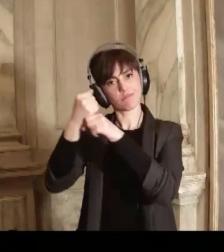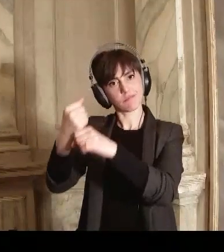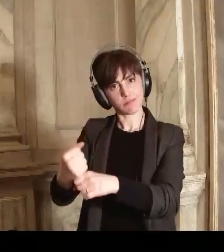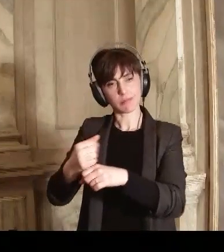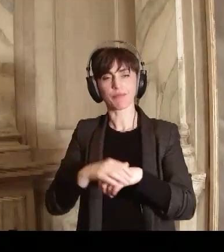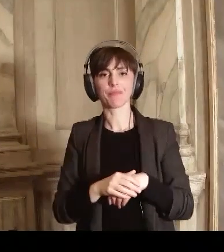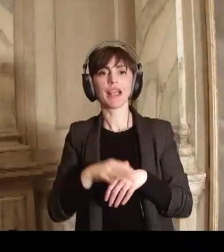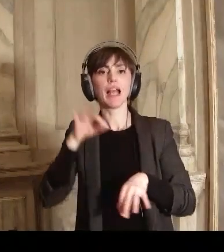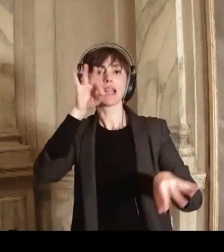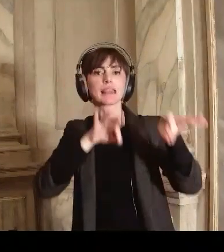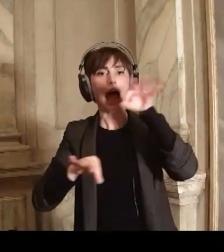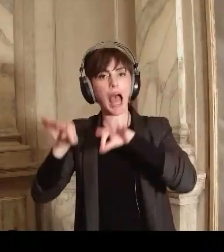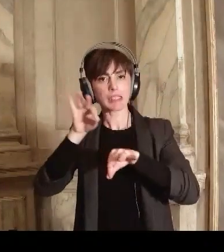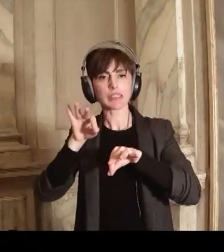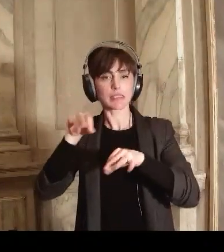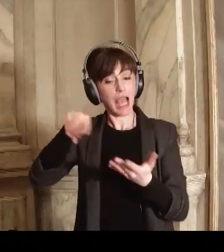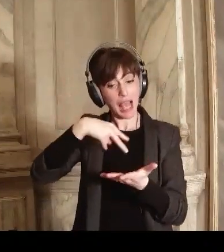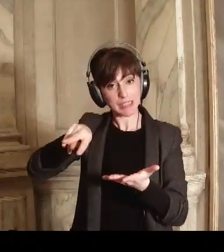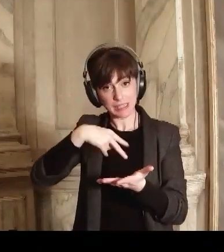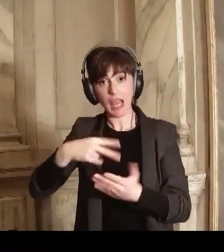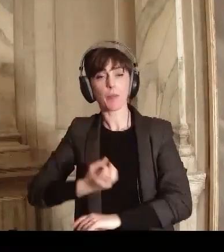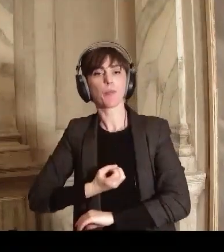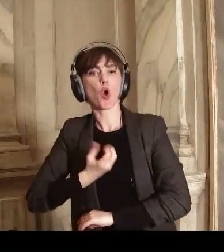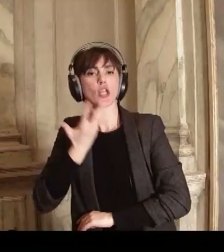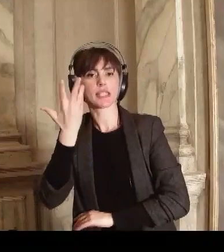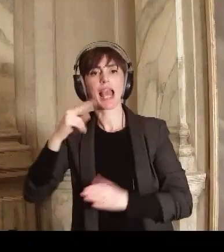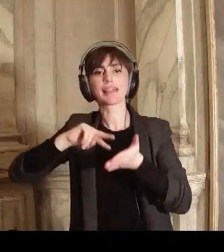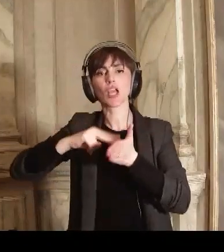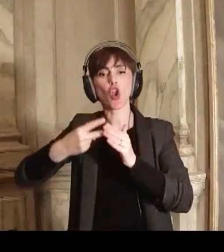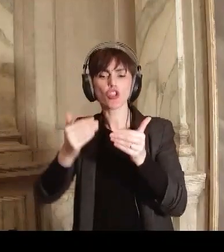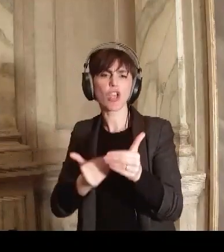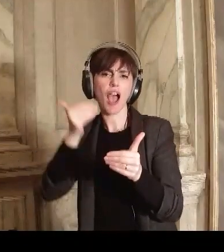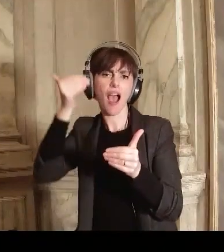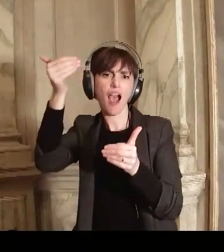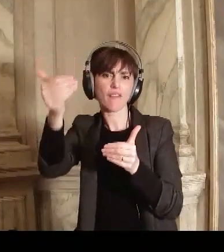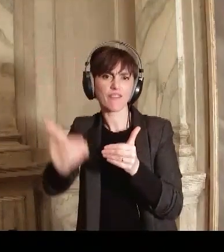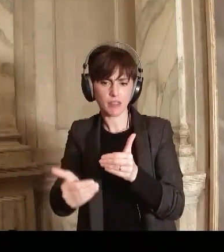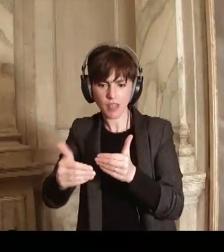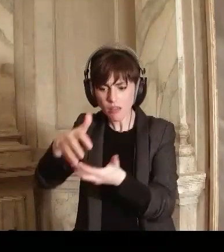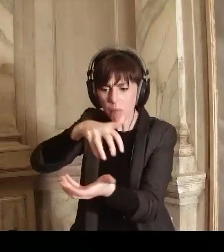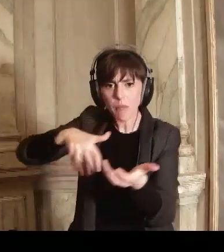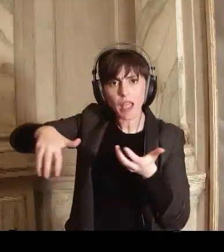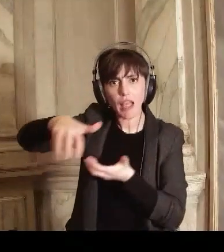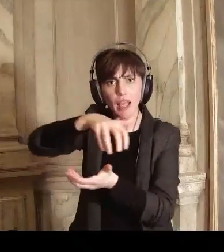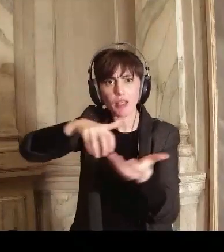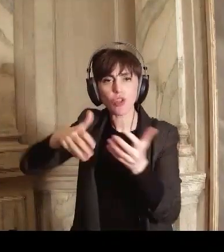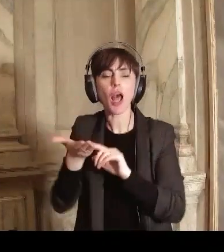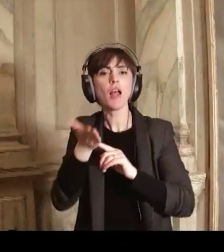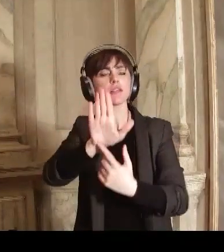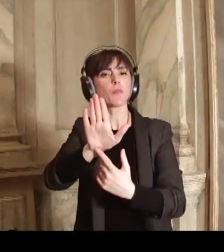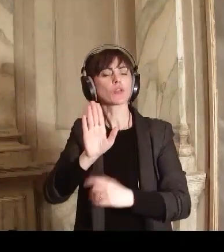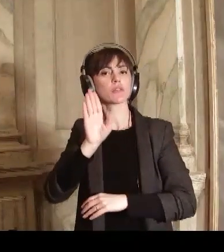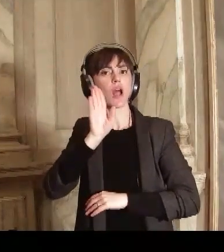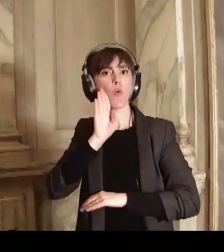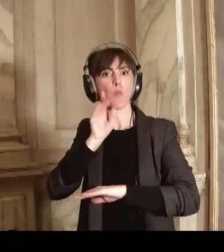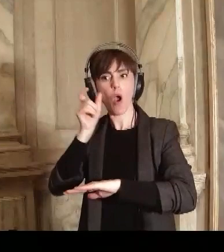poesia e tecnologia avanzata, creano apocalittiche fiabe moderne in cui l'uomo si dibatte in una dimensione tragicomica